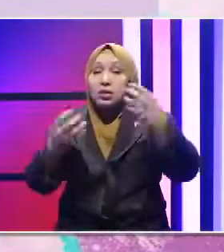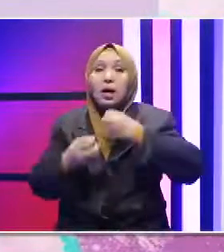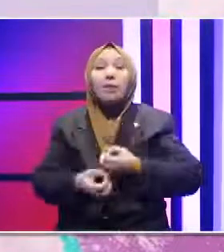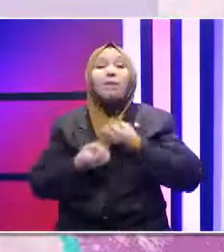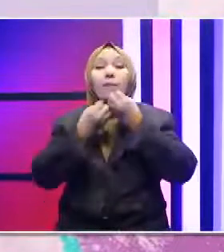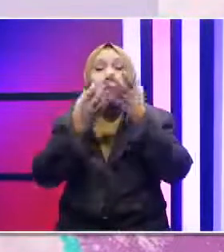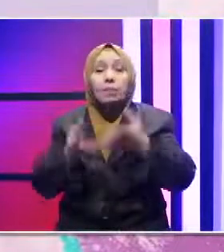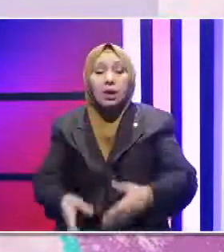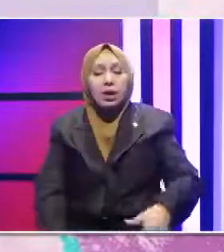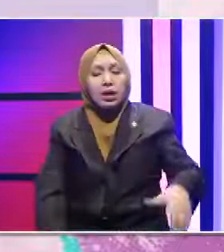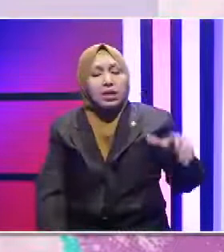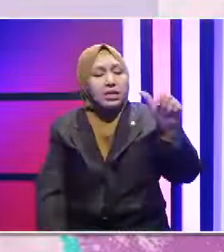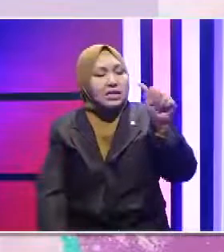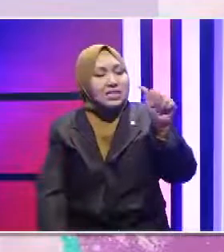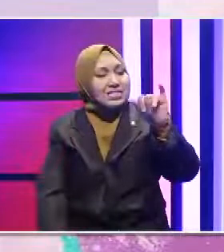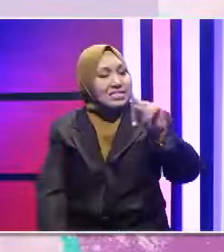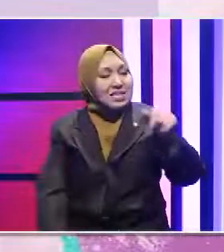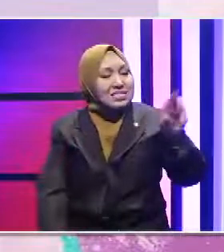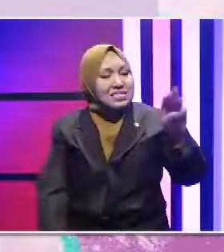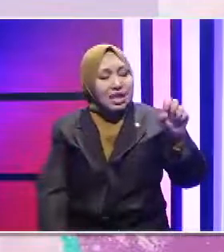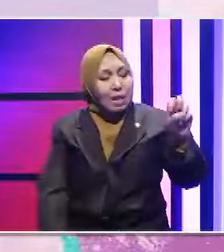Contoh, idzas